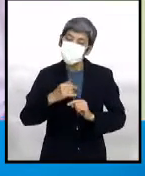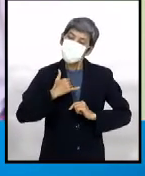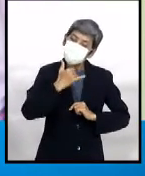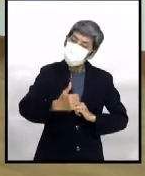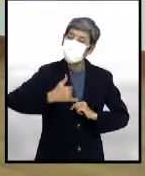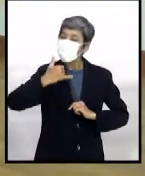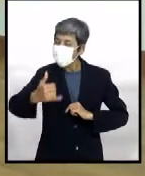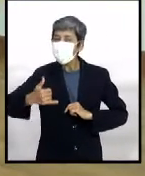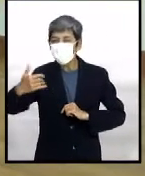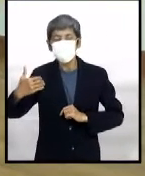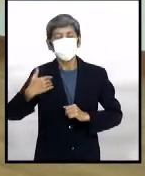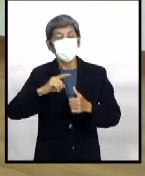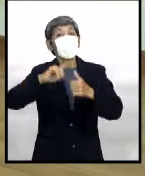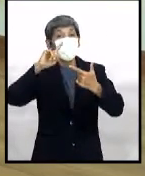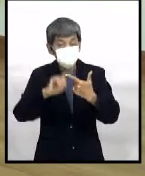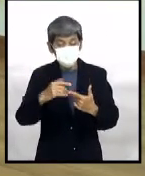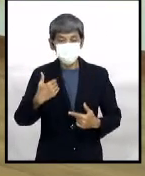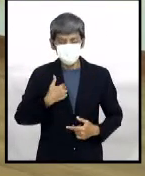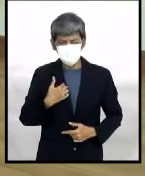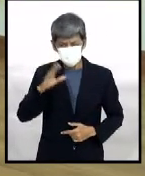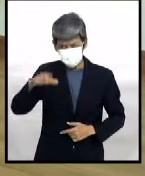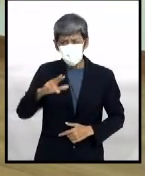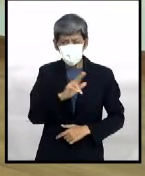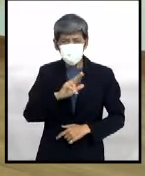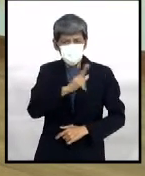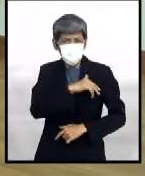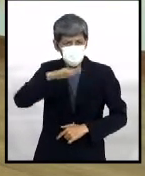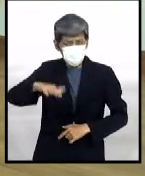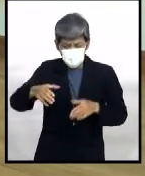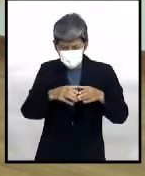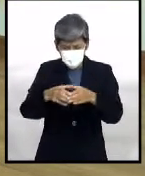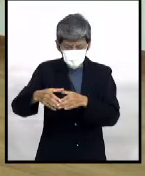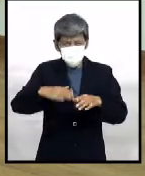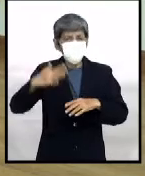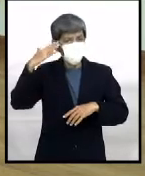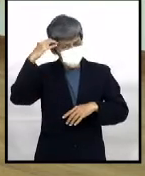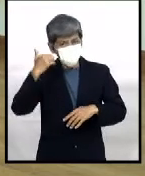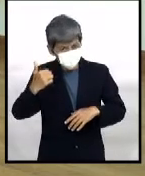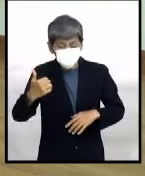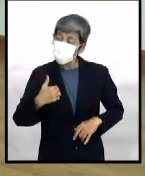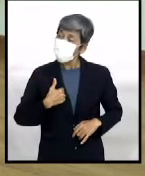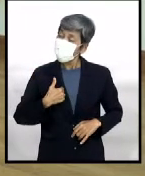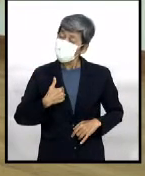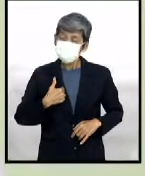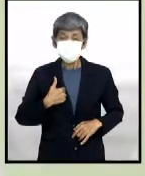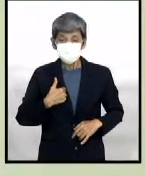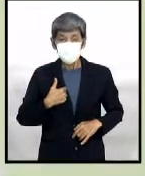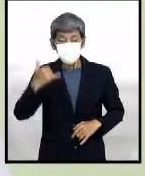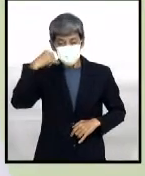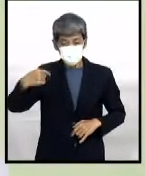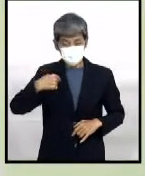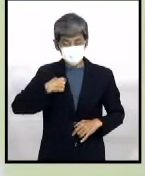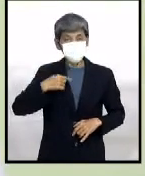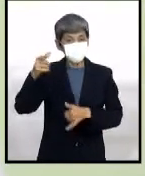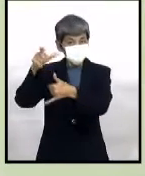เดือนละครั้งเนี่ยแล้วก็จะมีมาอีกว่าคุณนัทมาสอนที่โรงพยาบาลเด็กได้ไหมเป็นกลุ่มเด็กดาวซินโดรมคนที่ติดต่อมาในปั